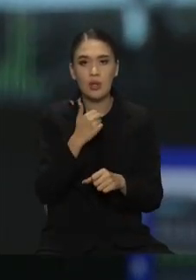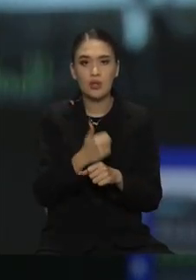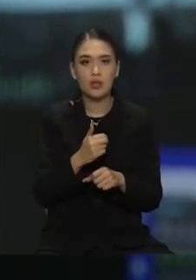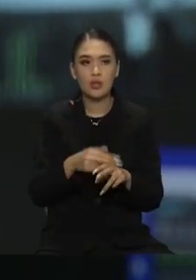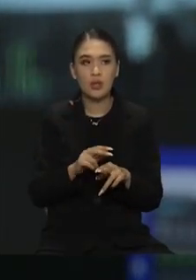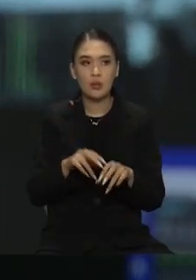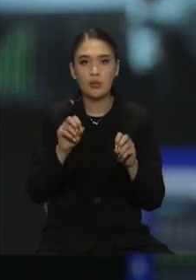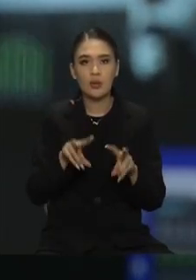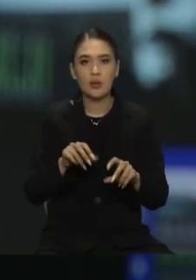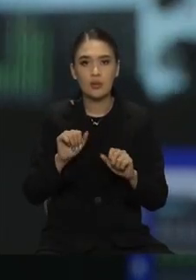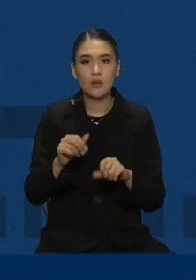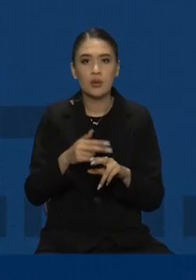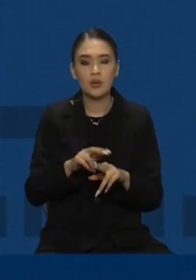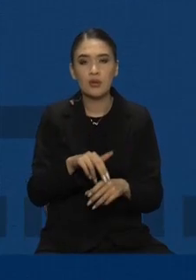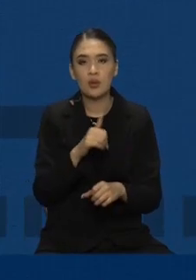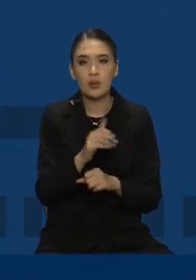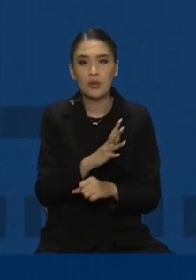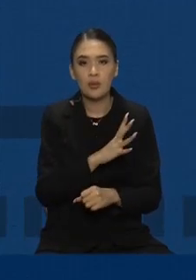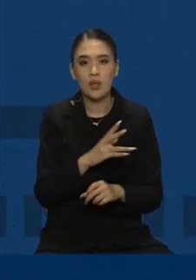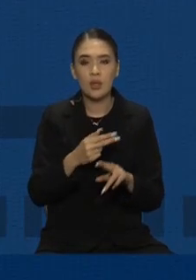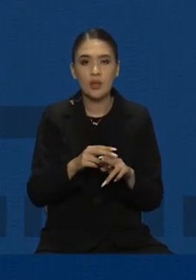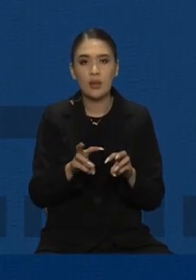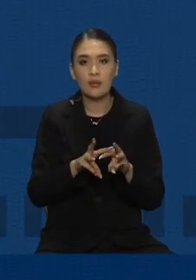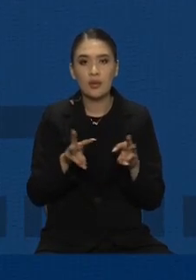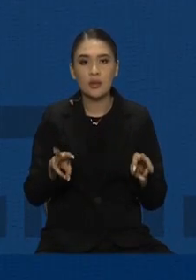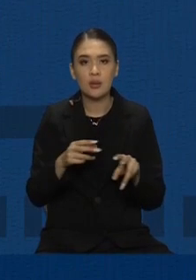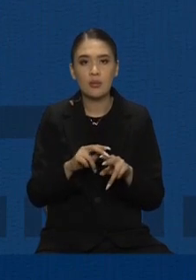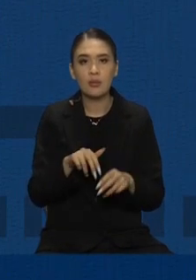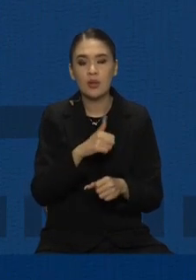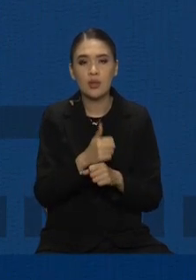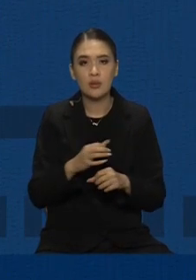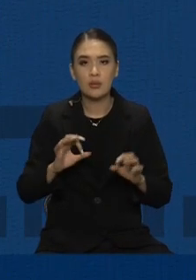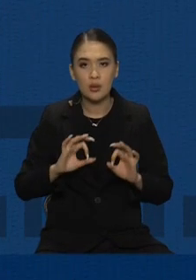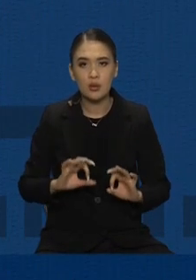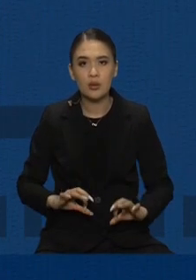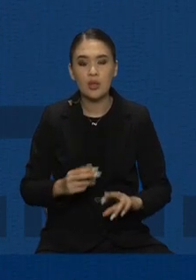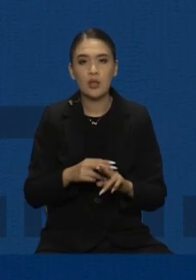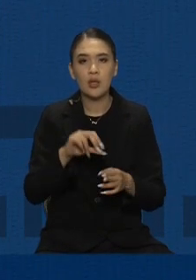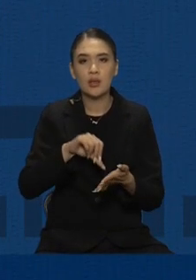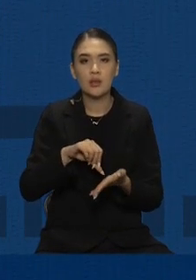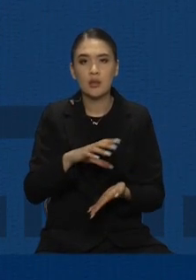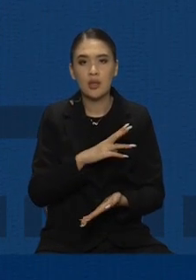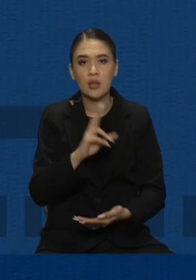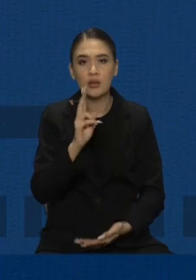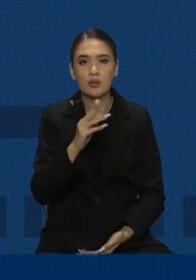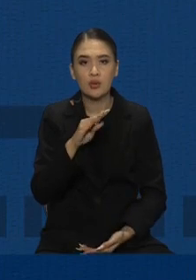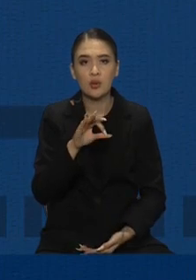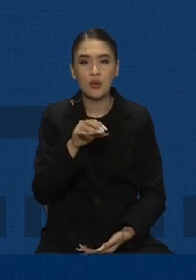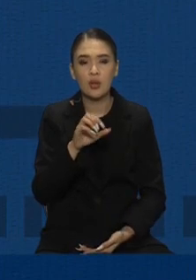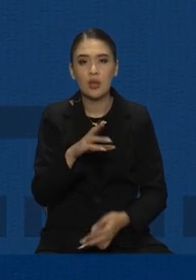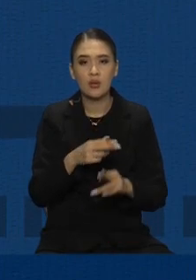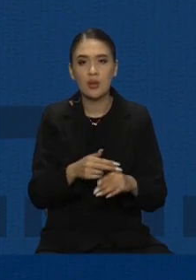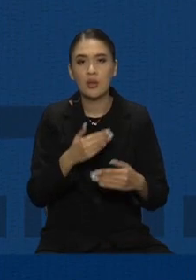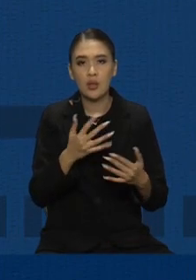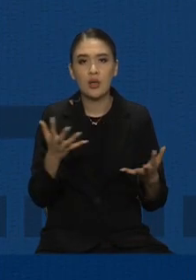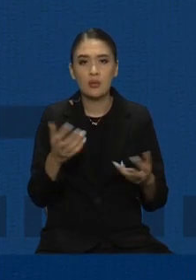ұлттық қауіпсіздік комитетінің төрағасы және сыртқы істер министрі мен бас прокуратураның өкілі қатысты. Қасым Жомарт Тоқаев олардан